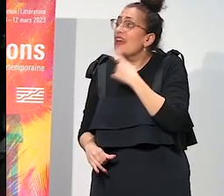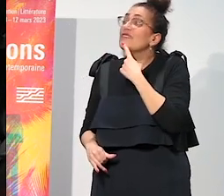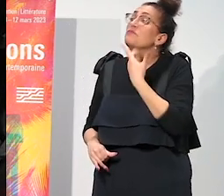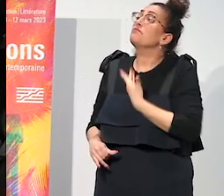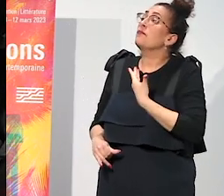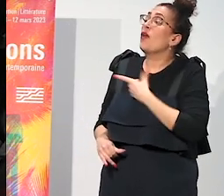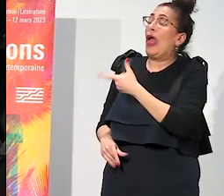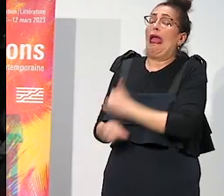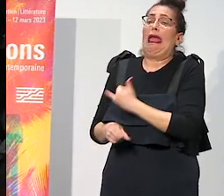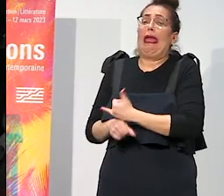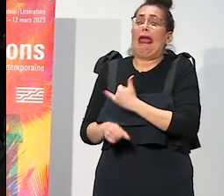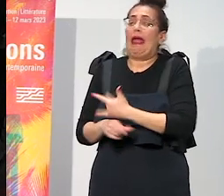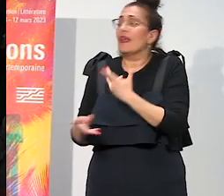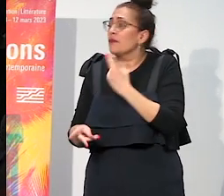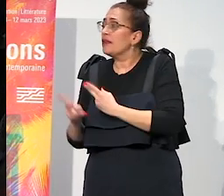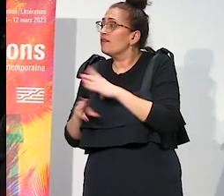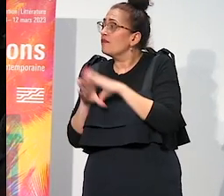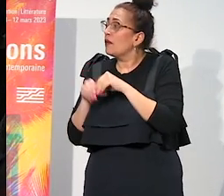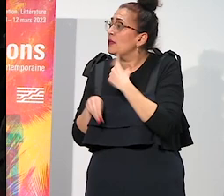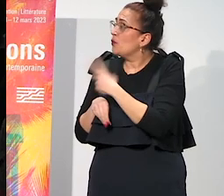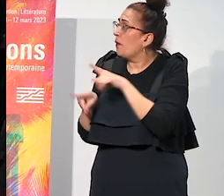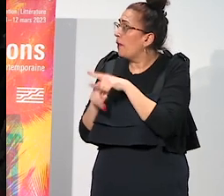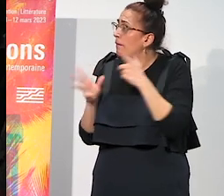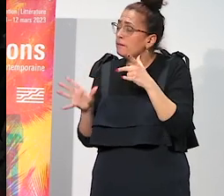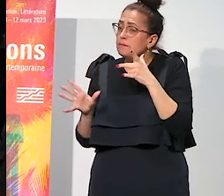coup, pour votre famille.